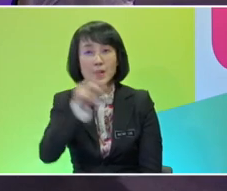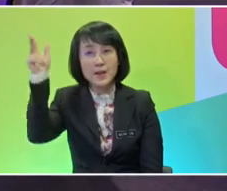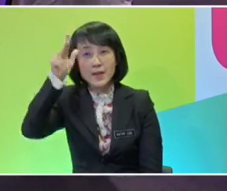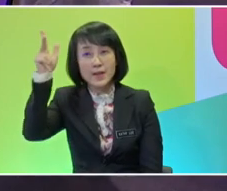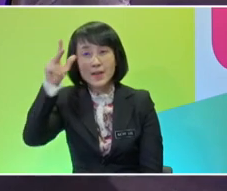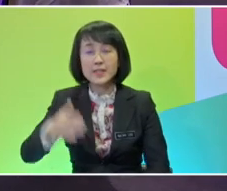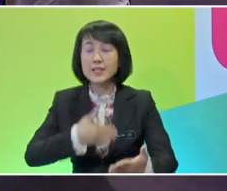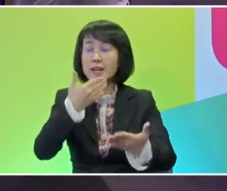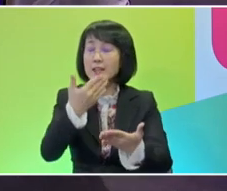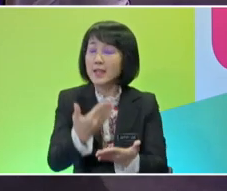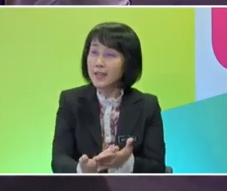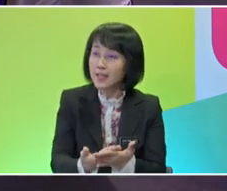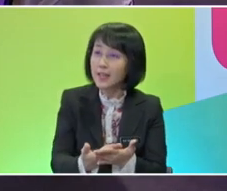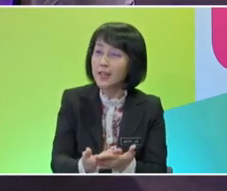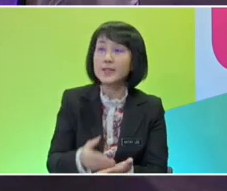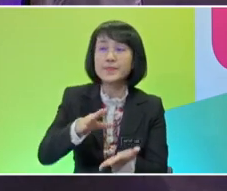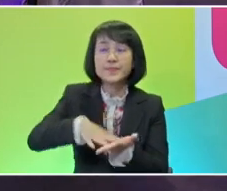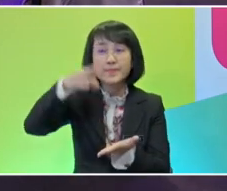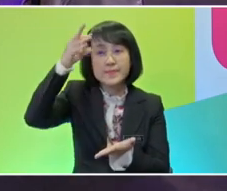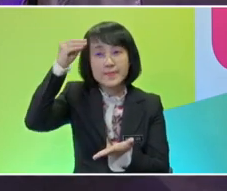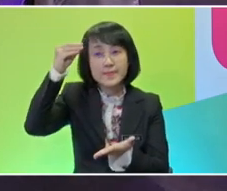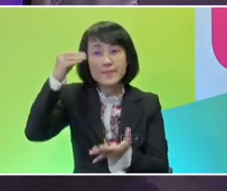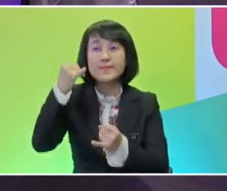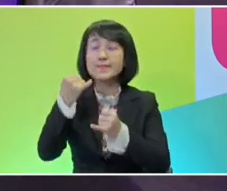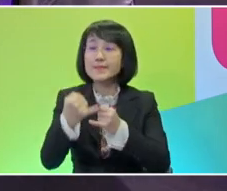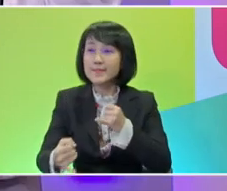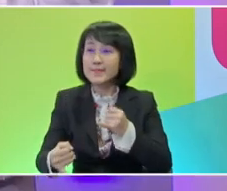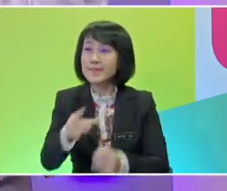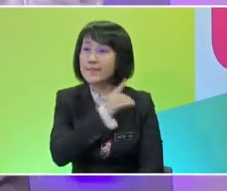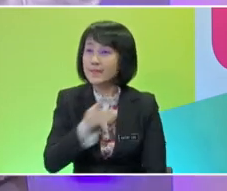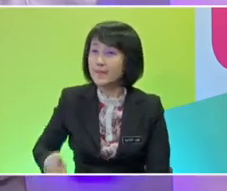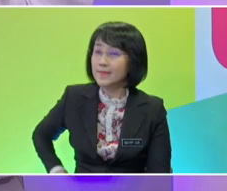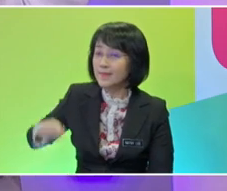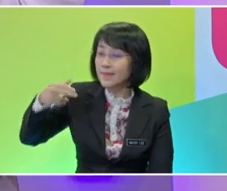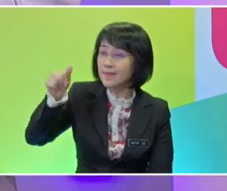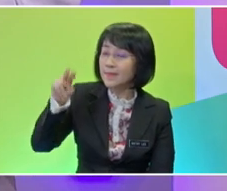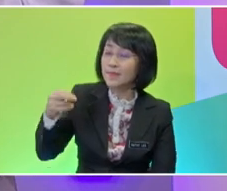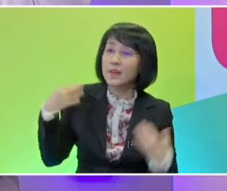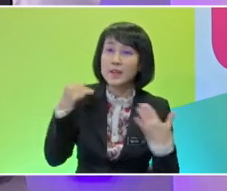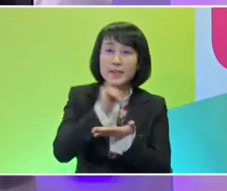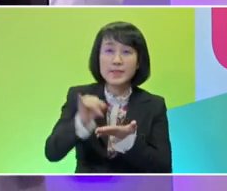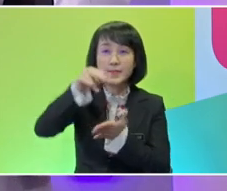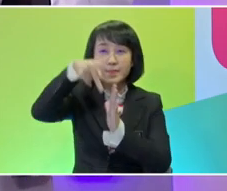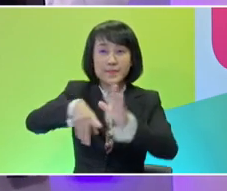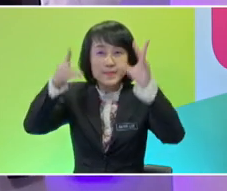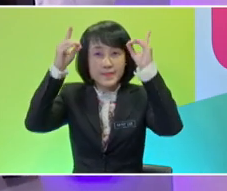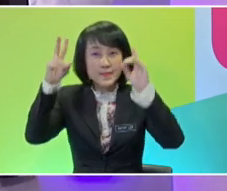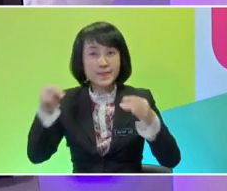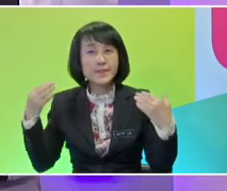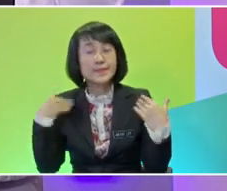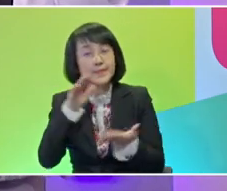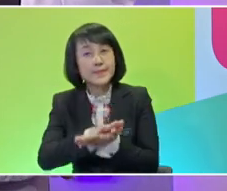mencadangkan api es batunya dipelajari Akhirnya sampai kayak dinasti wujudnya isi cuisi pendidikan adanya sekolah